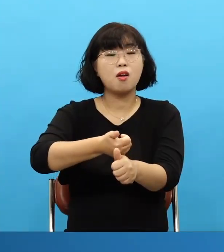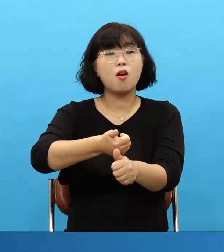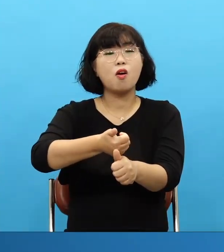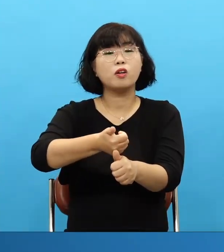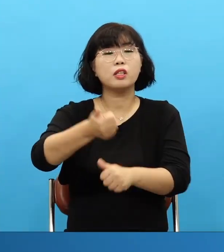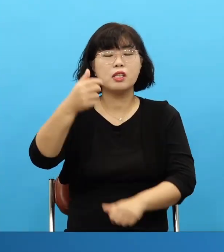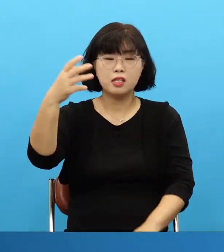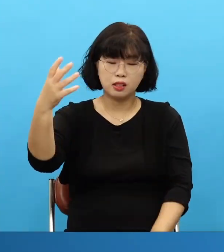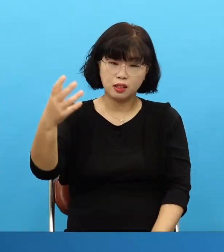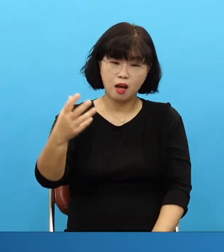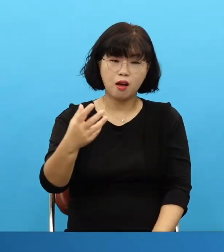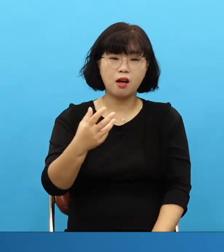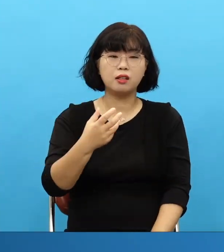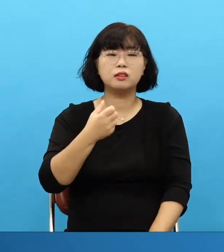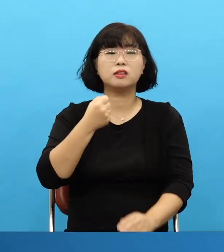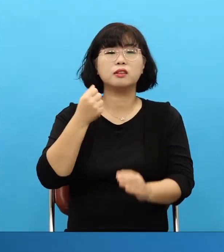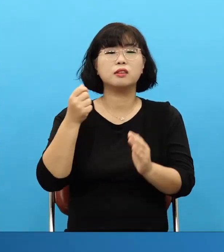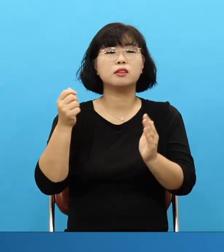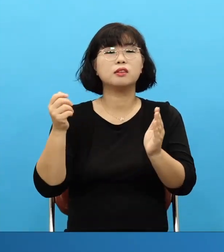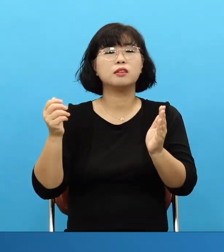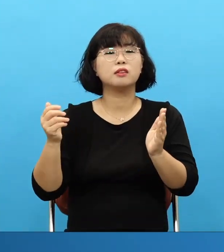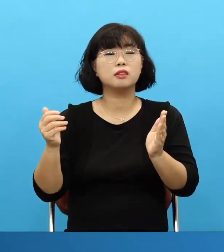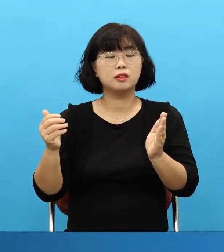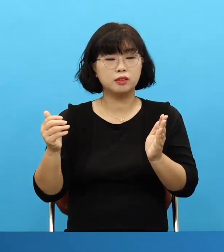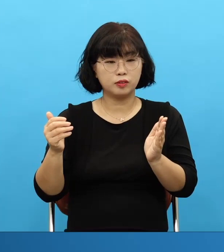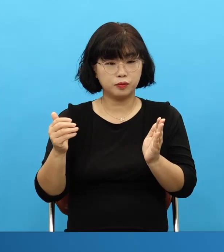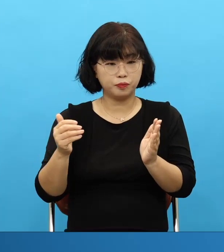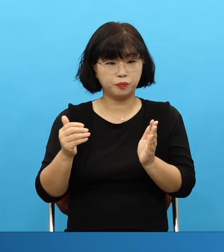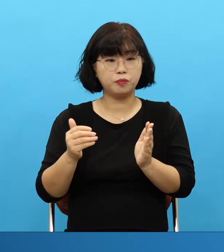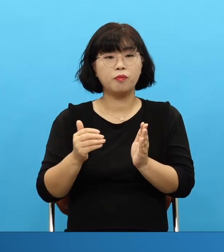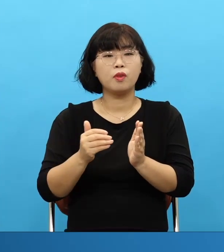승리를 얻기까지